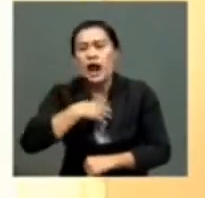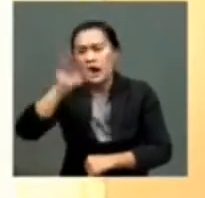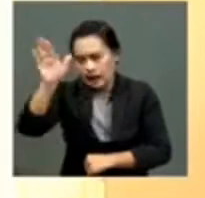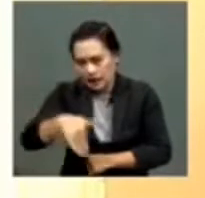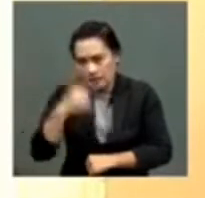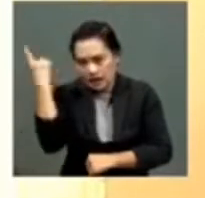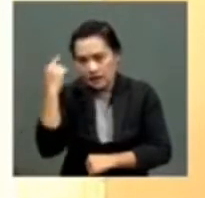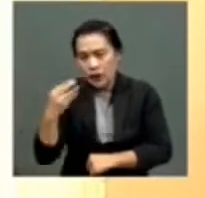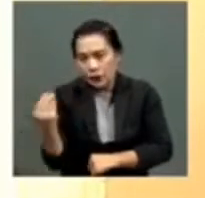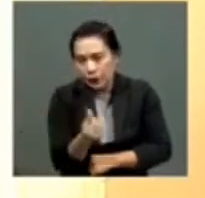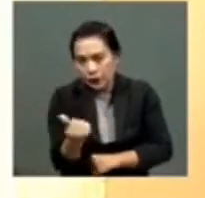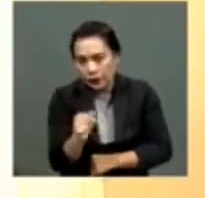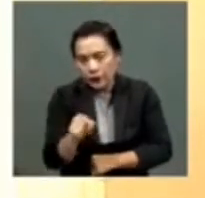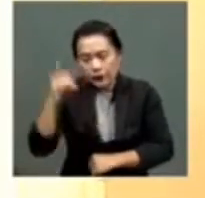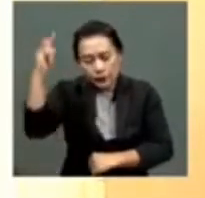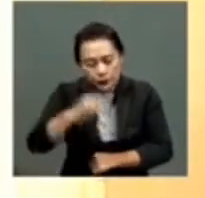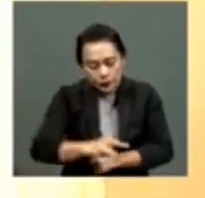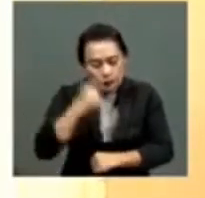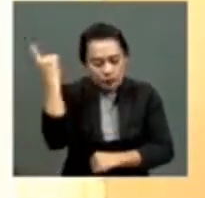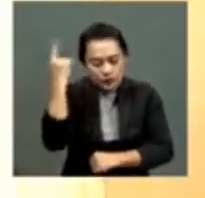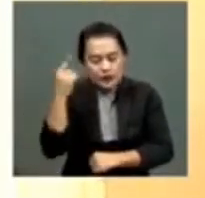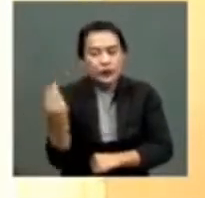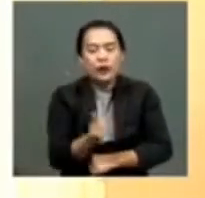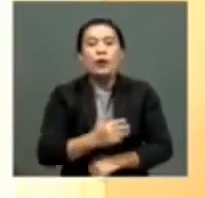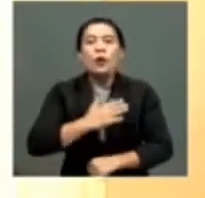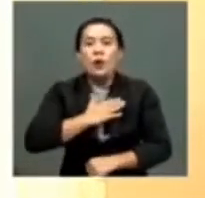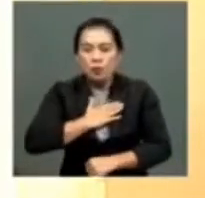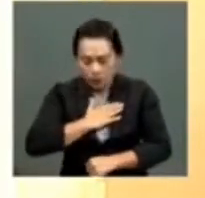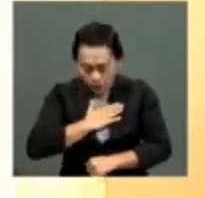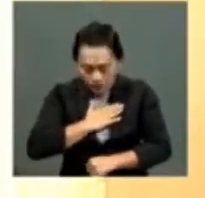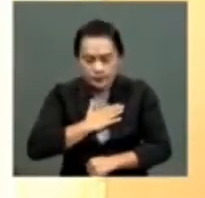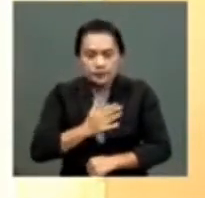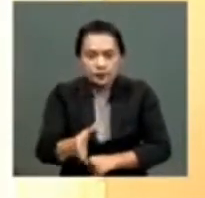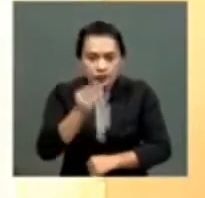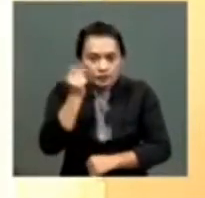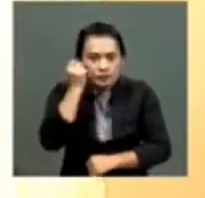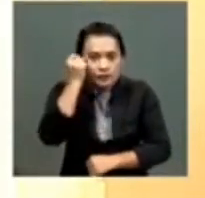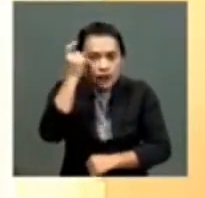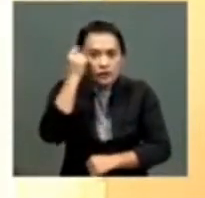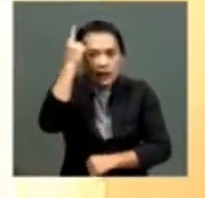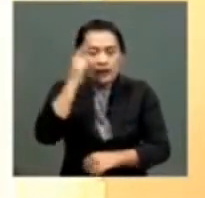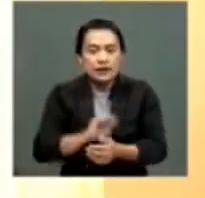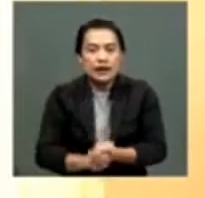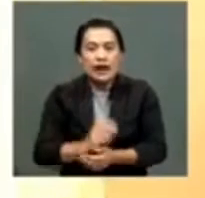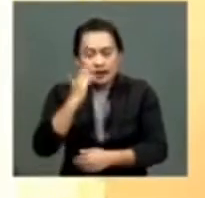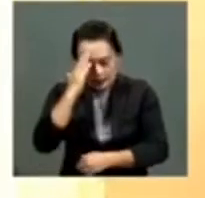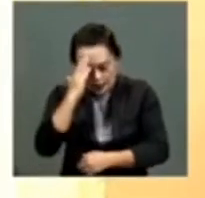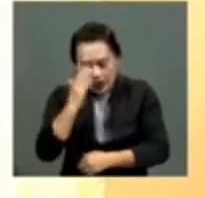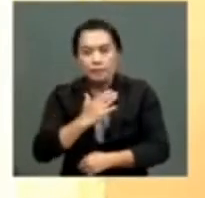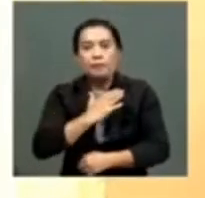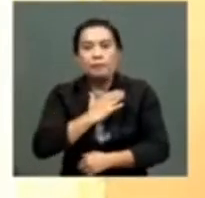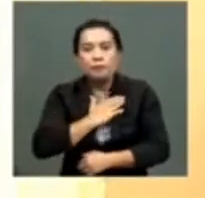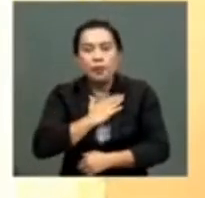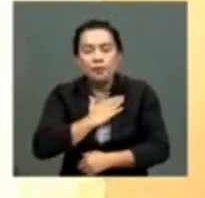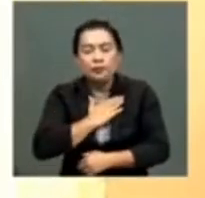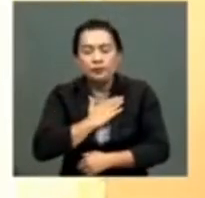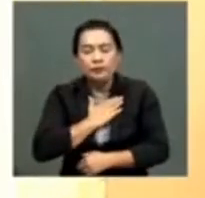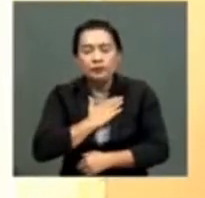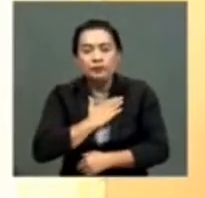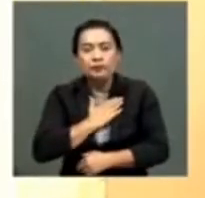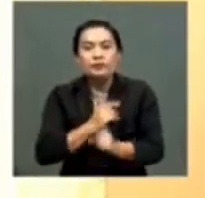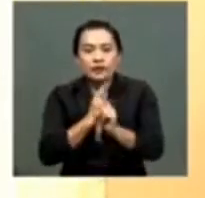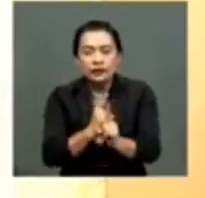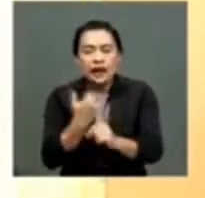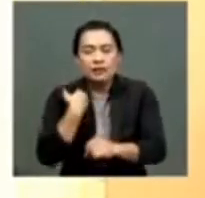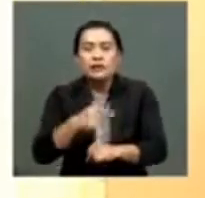นี้ผมอยากจะบอกกับทุกคนว่าผมรับทราบและเข้าใจความต้องการของท่านซึ่งผมจะดำเนินการตามที่ท่านเสนอเมื่อผมเห็นว่